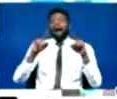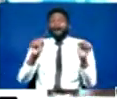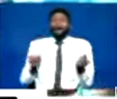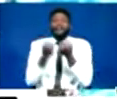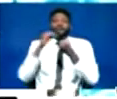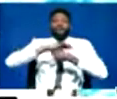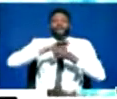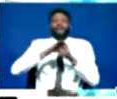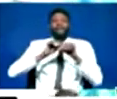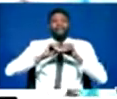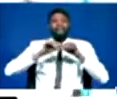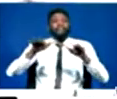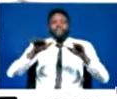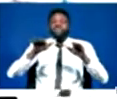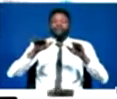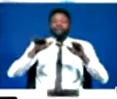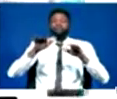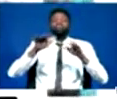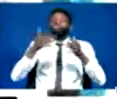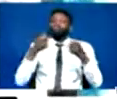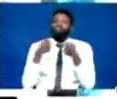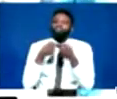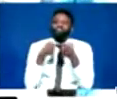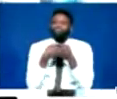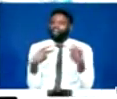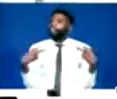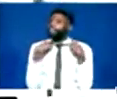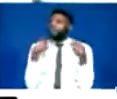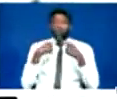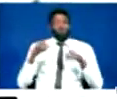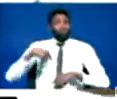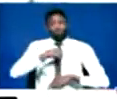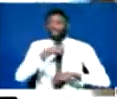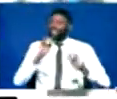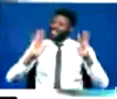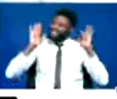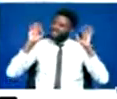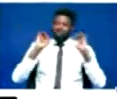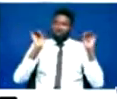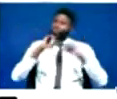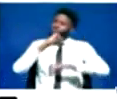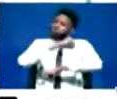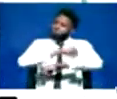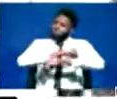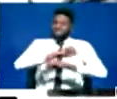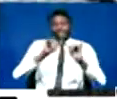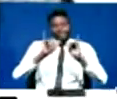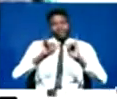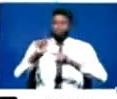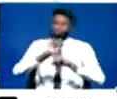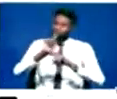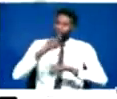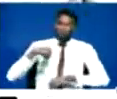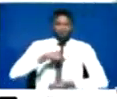ikatokea ikakata story na games, but ya to give up. Tulibaki shule tukatrain tukijipa moral tukisema lazima tuende